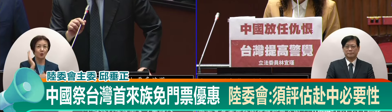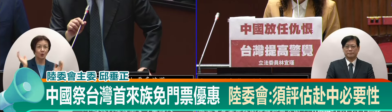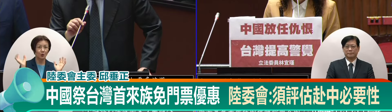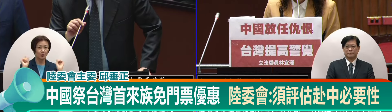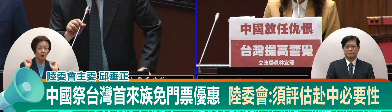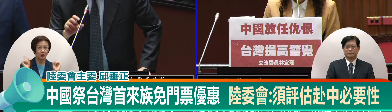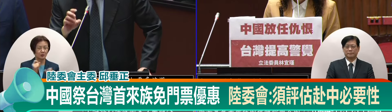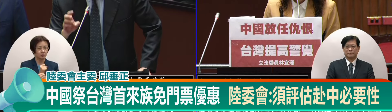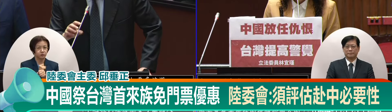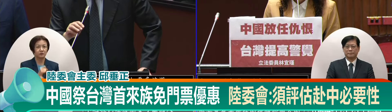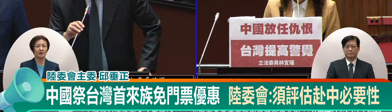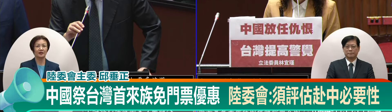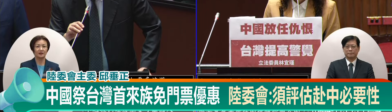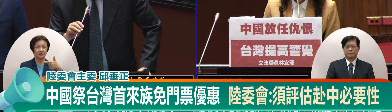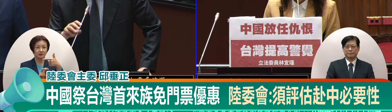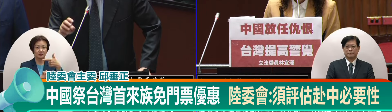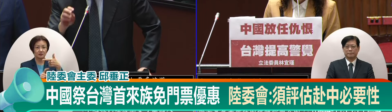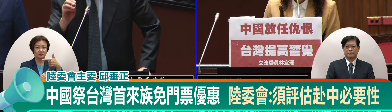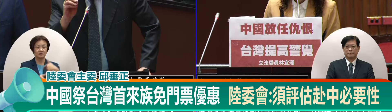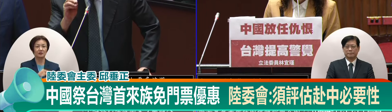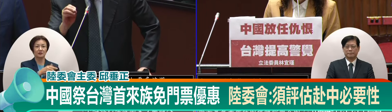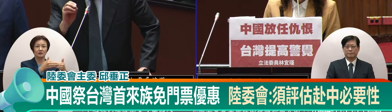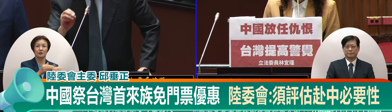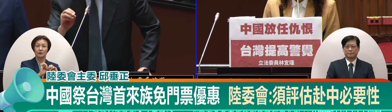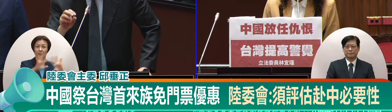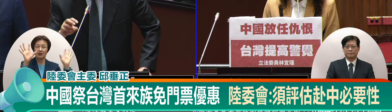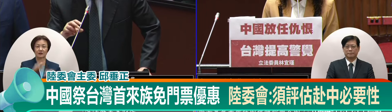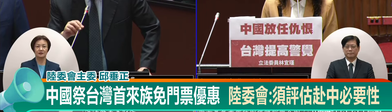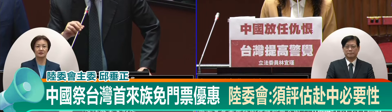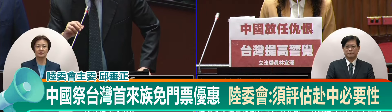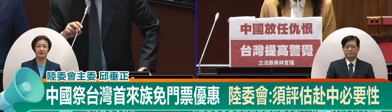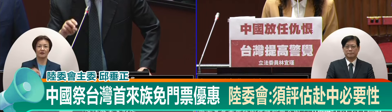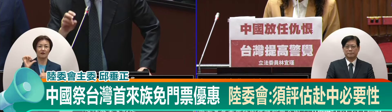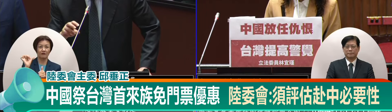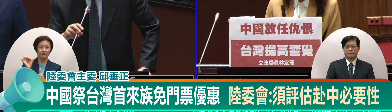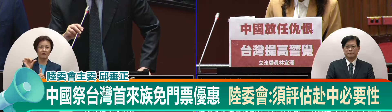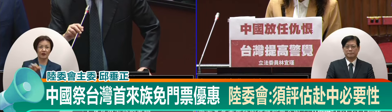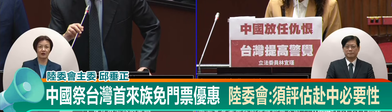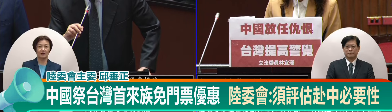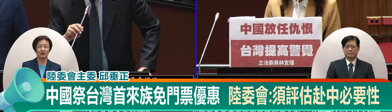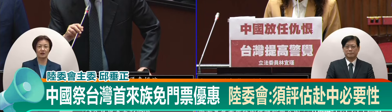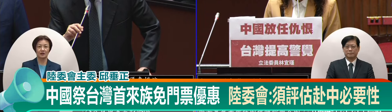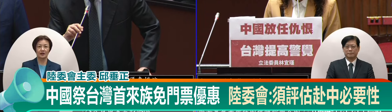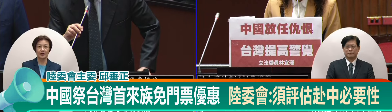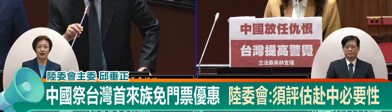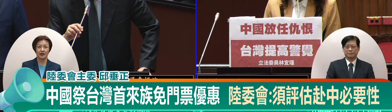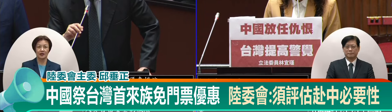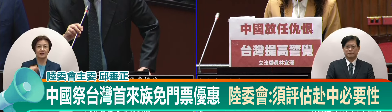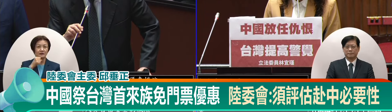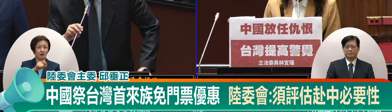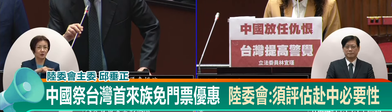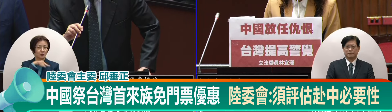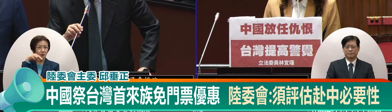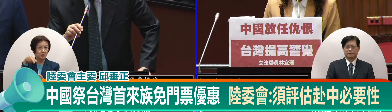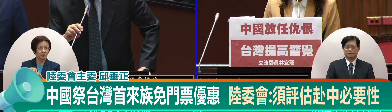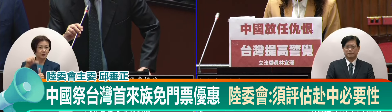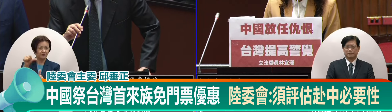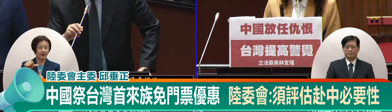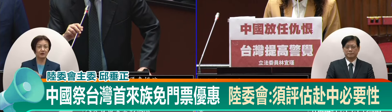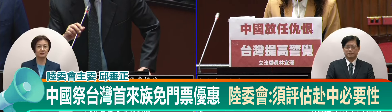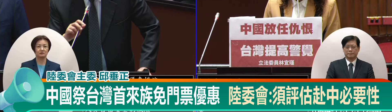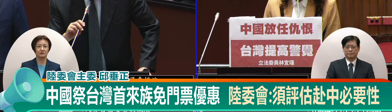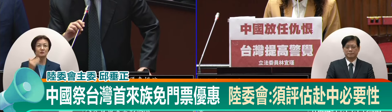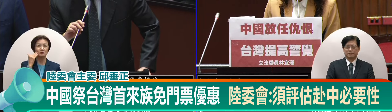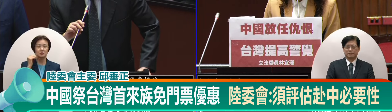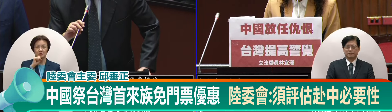对6月21号他们发布的惩毒22条意见，这个对国人的人身自由安全的风